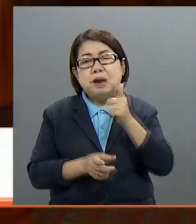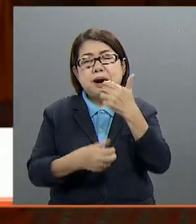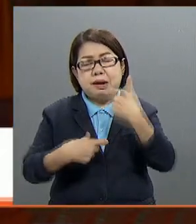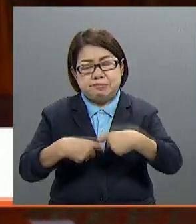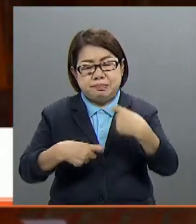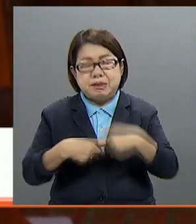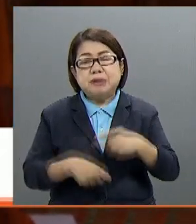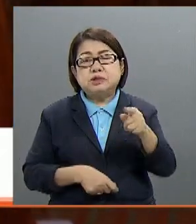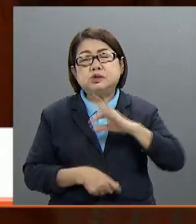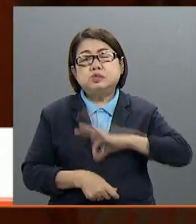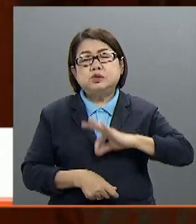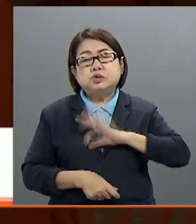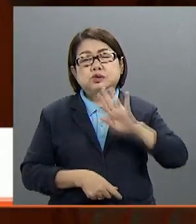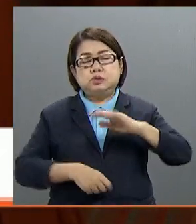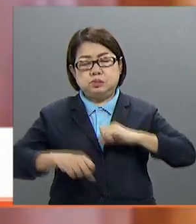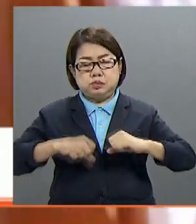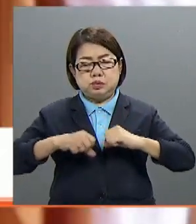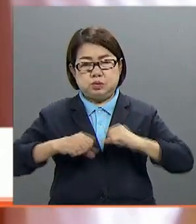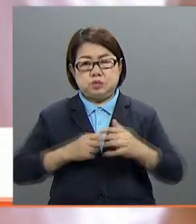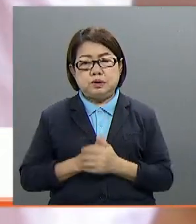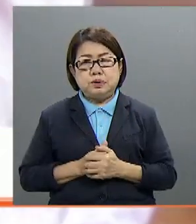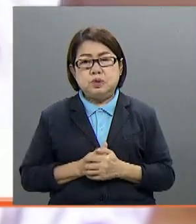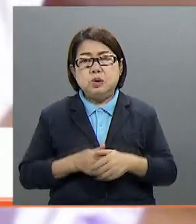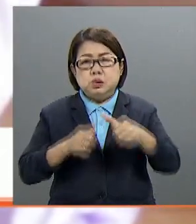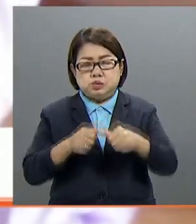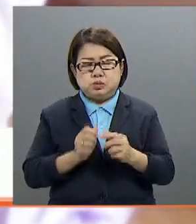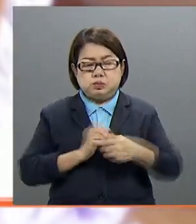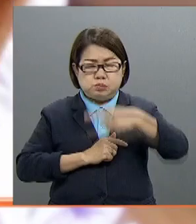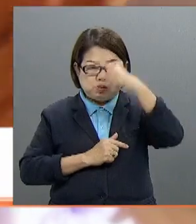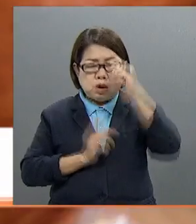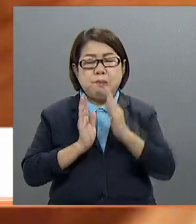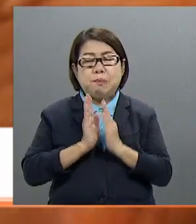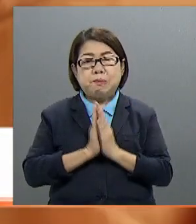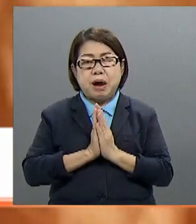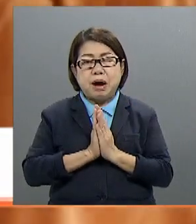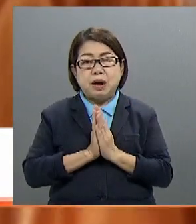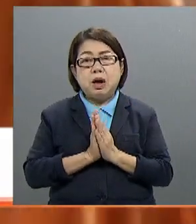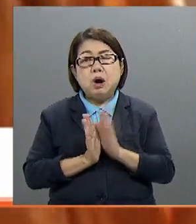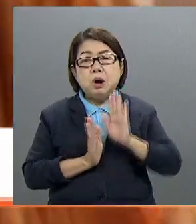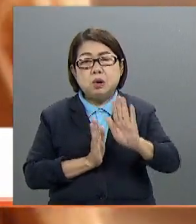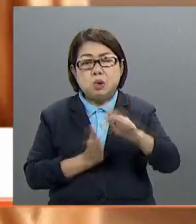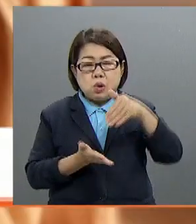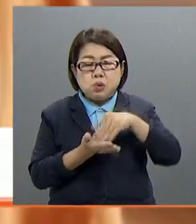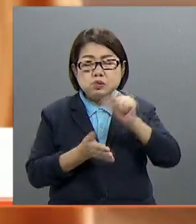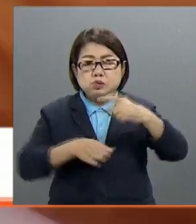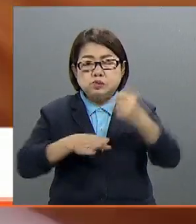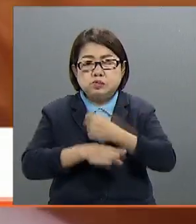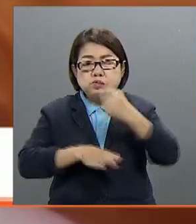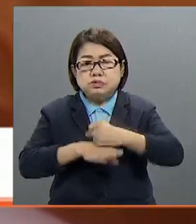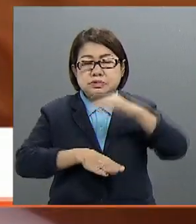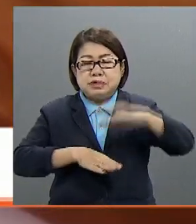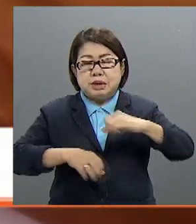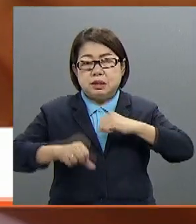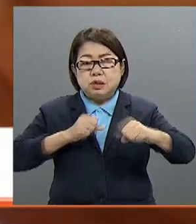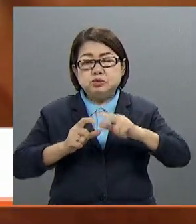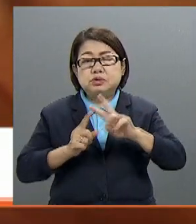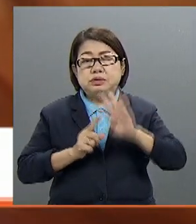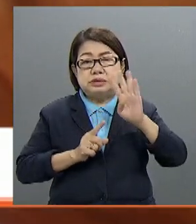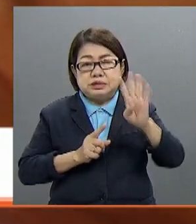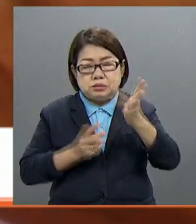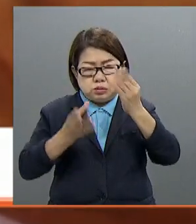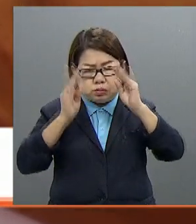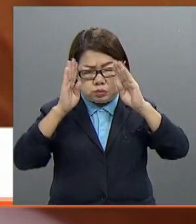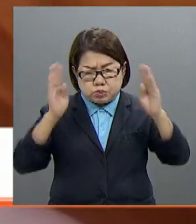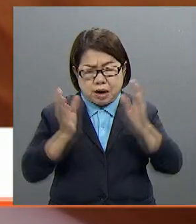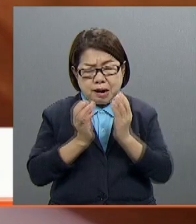ชนที่ร่วมบรรพชาในความดูแลของศูนย์ฝึกและอบรมเด็กและเยาวชนเขต4เพื่อเรียนรู้หลักธรรมในพระพุทธศาสน